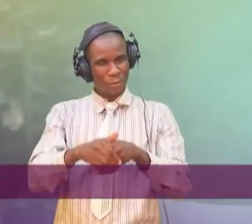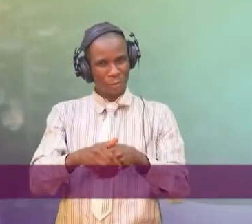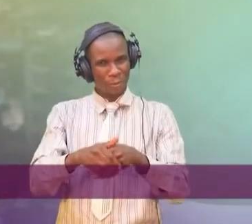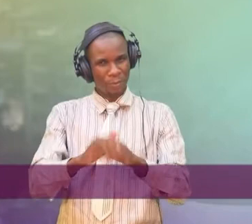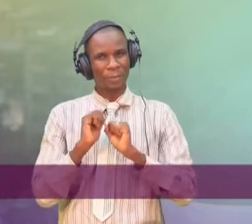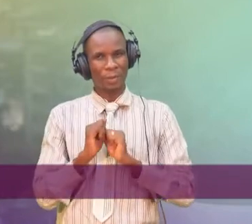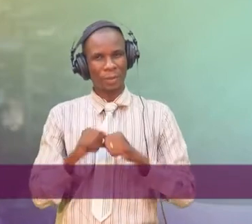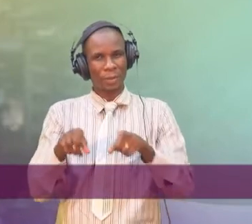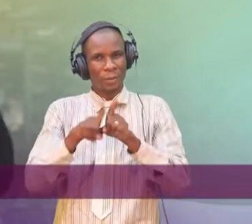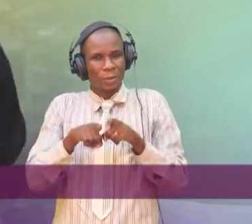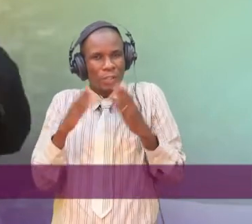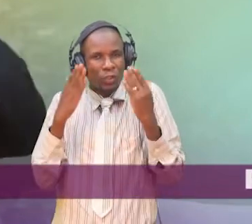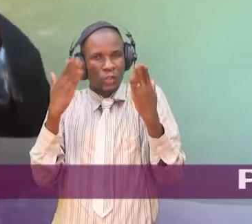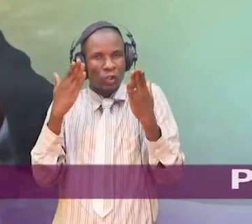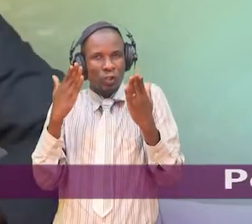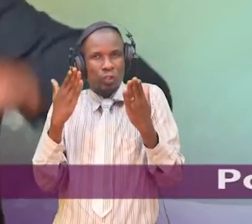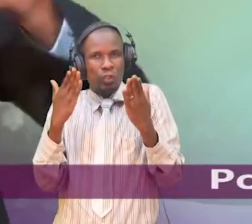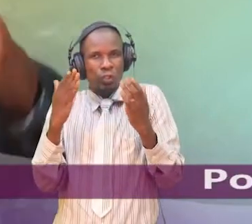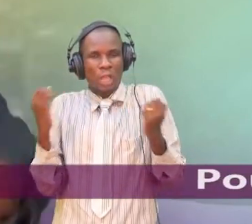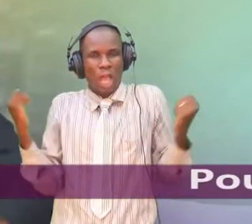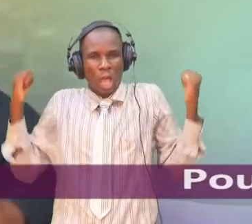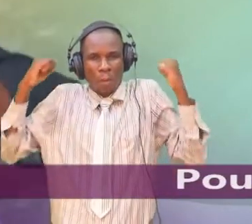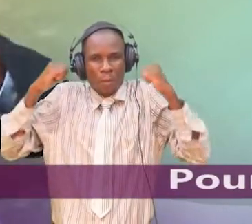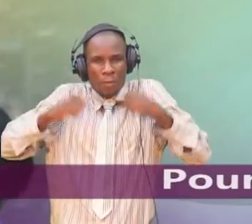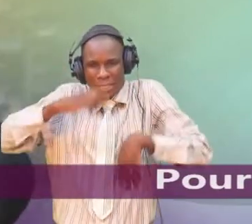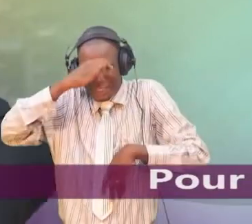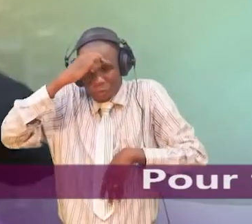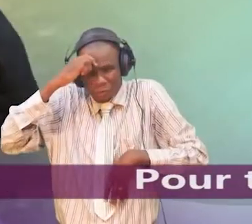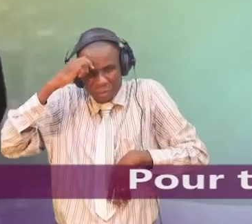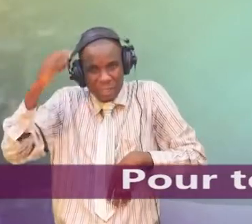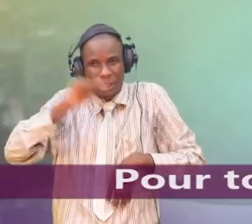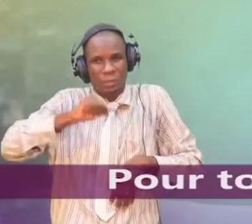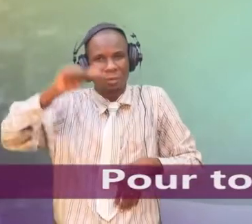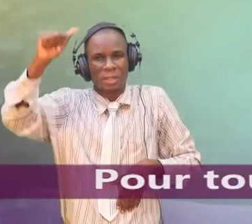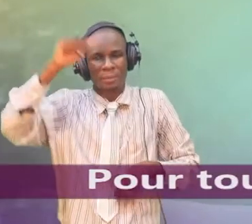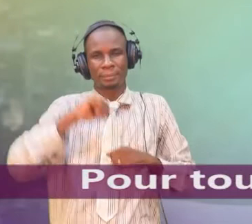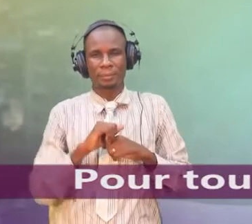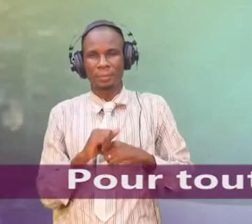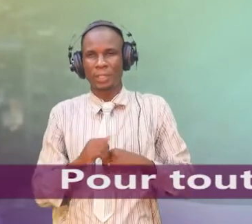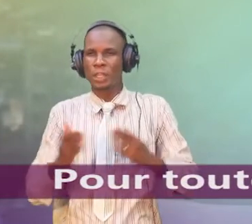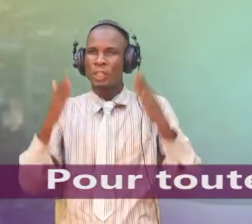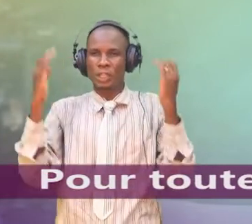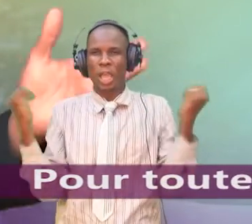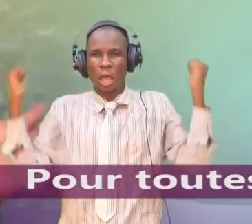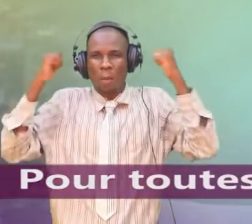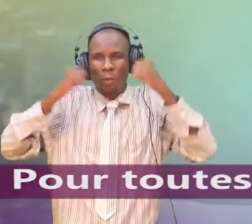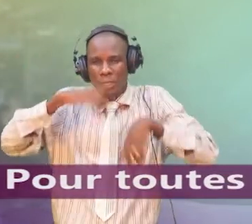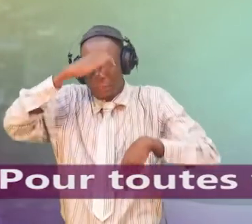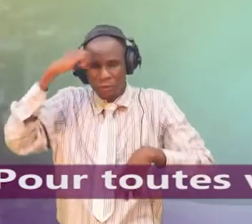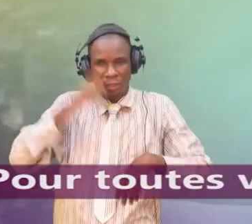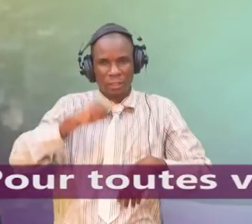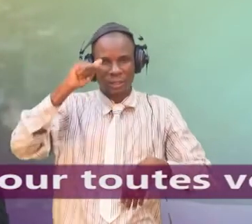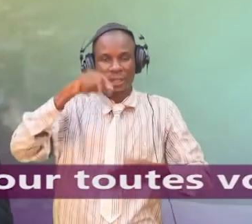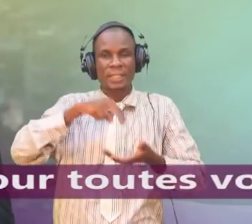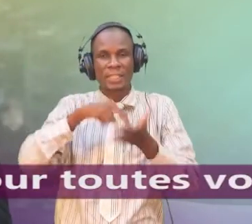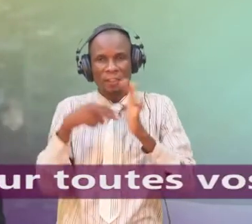biso ya ngonde bomo ipenza ya Yesu Kristo mwana mpate na Nzambe wa zangi litono wa zangi mbeba wa zangi